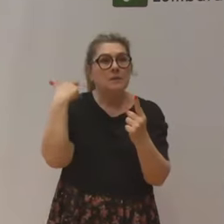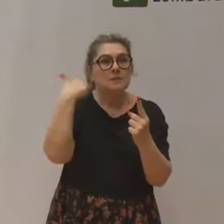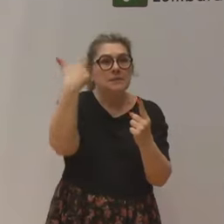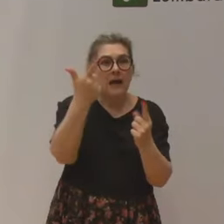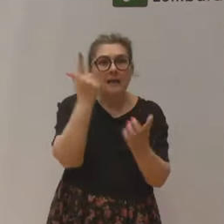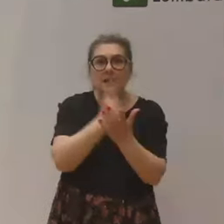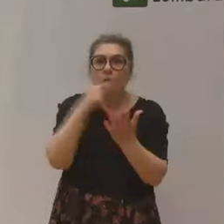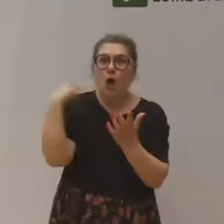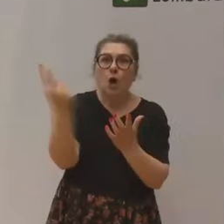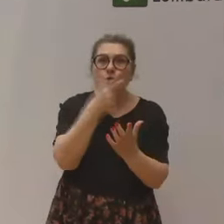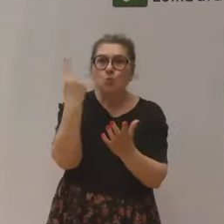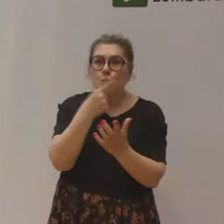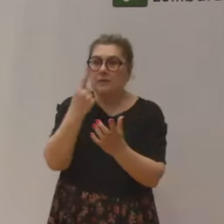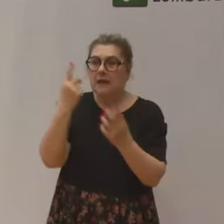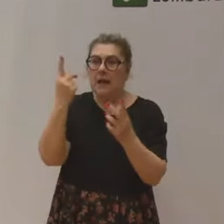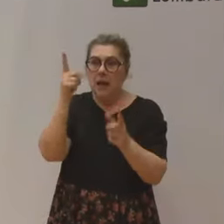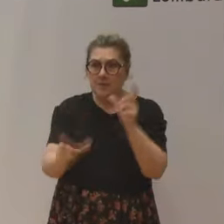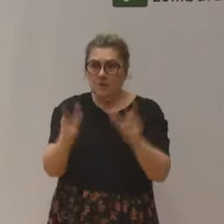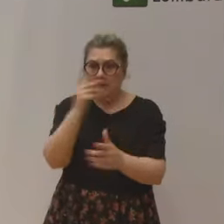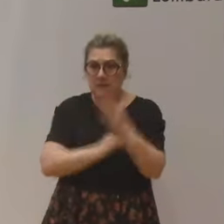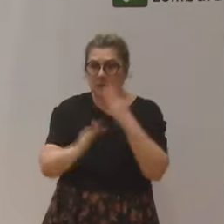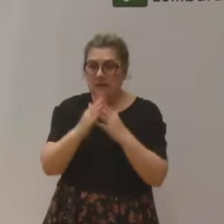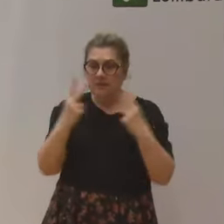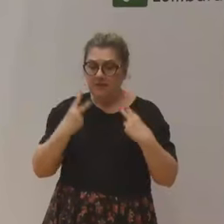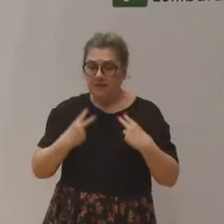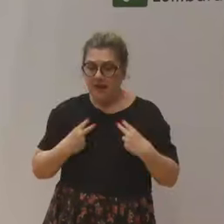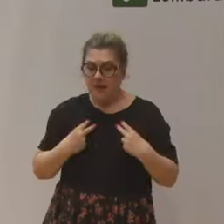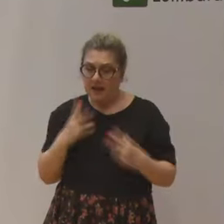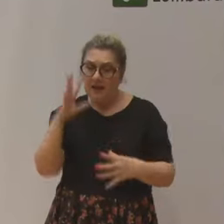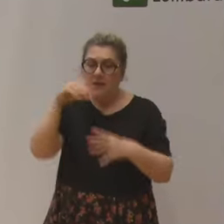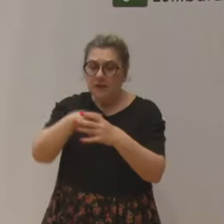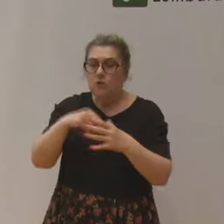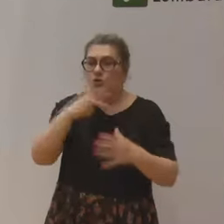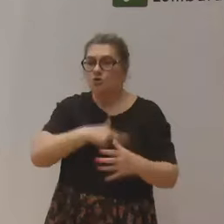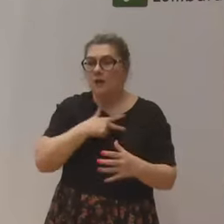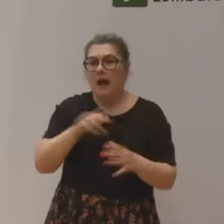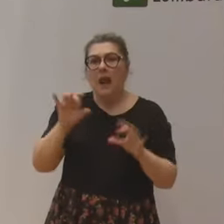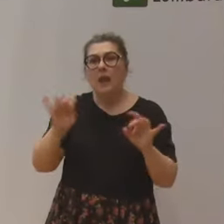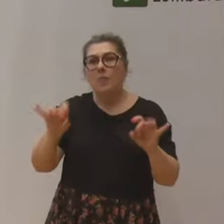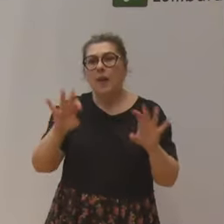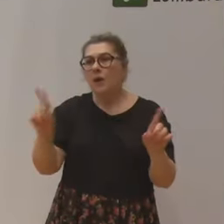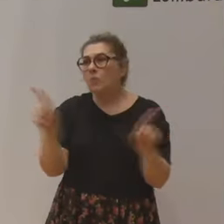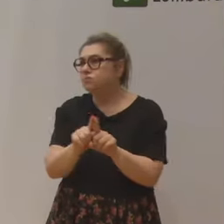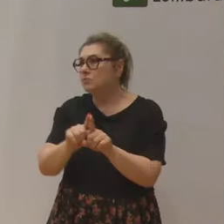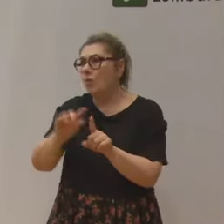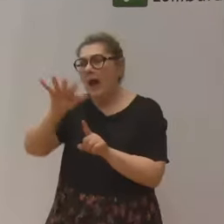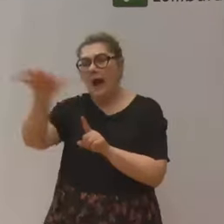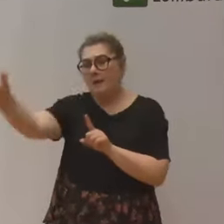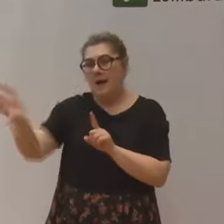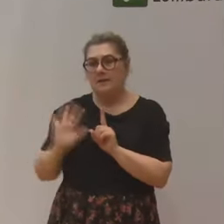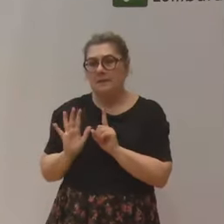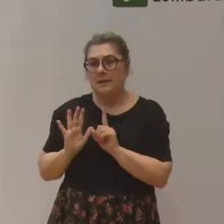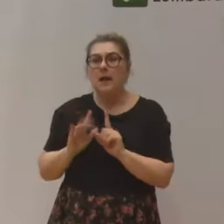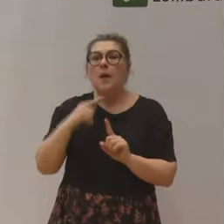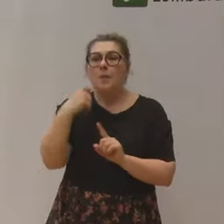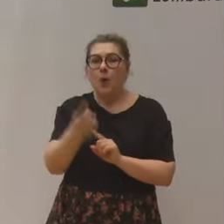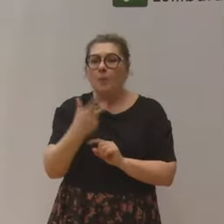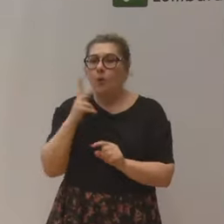con disabilità il diritto a vivere nella società con la stessa libertà di scelta delle altre persone e dalla loro